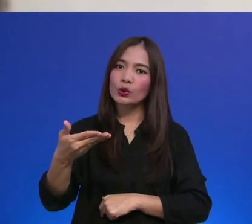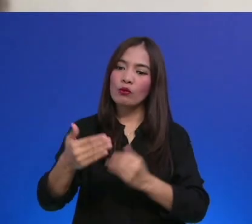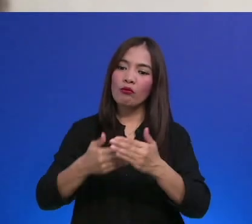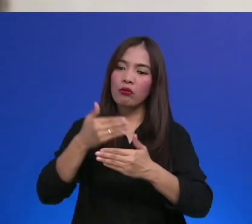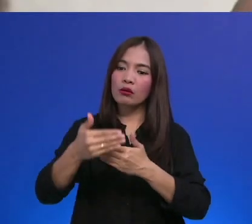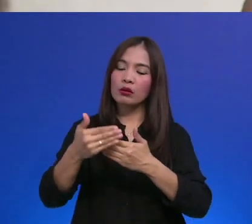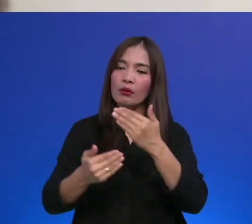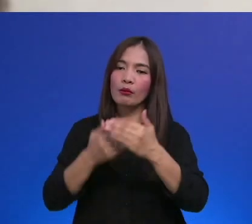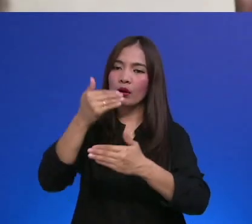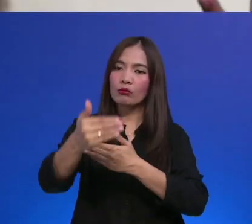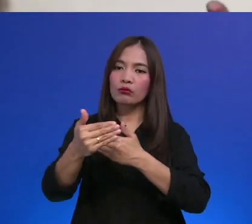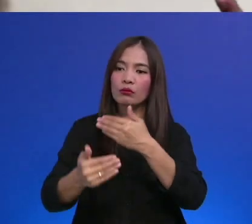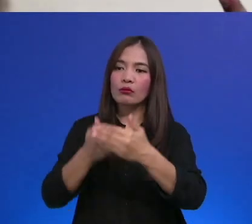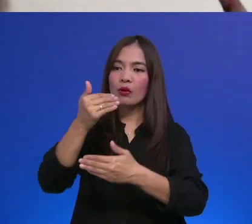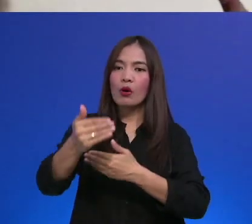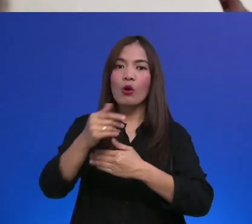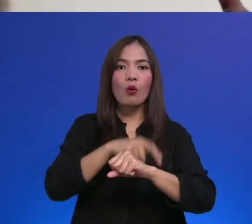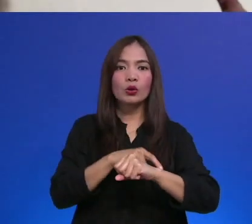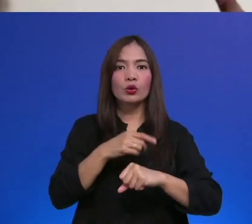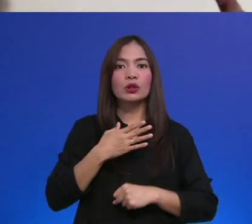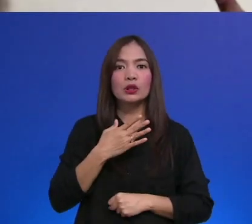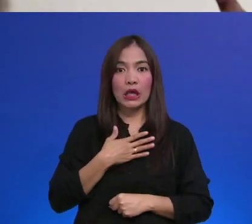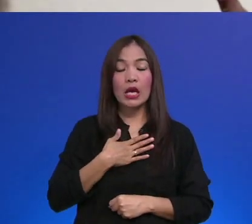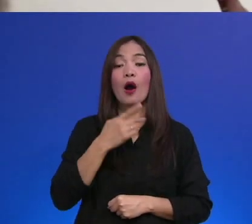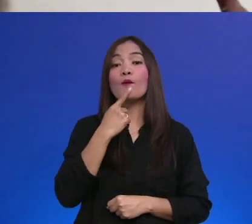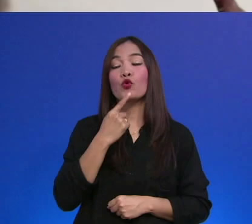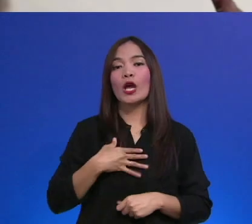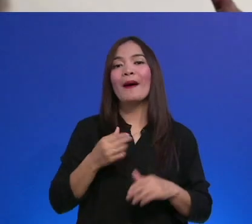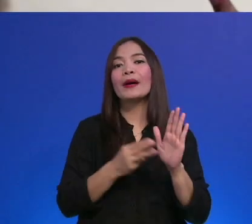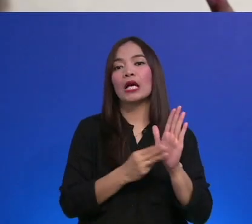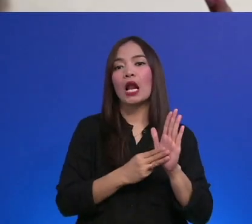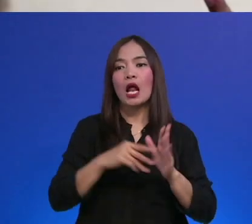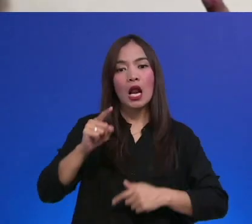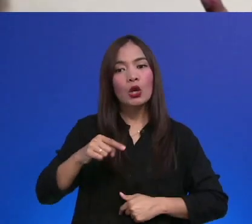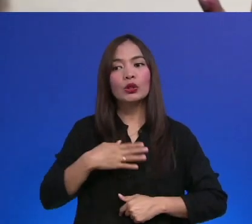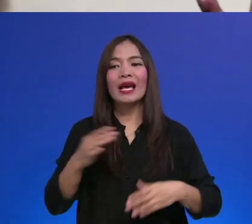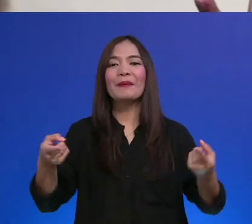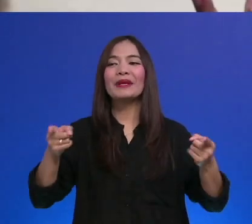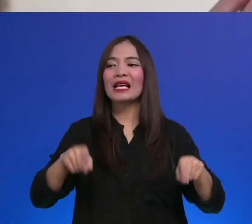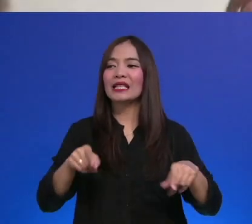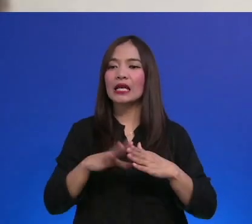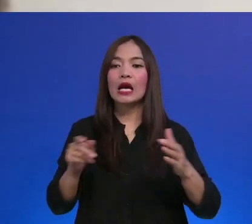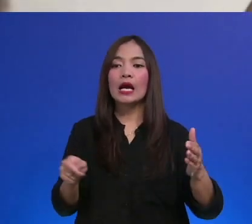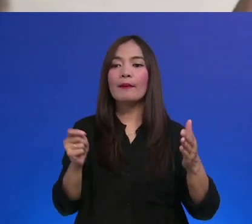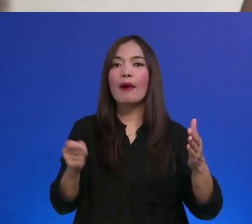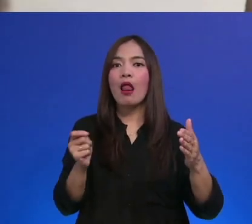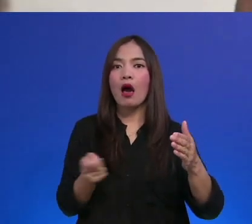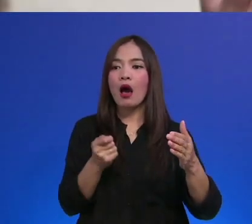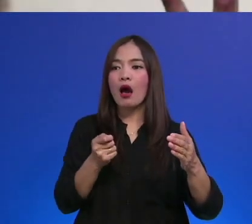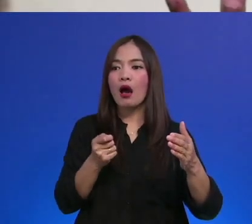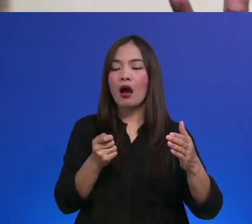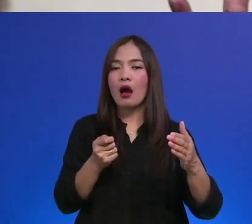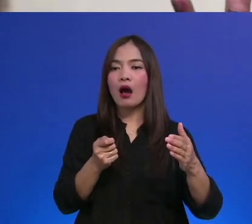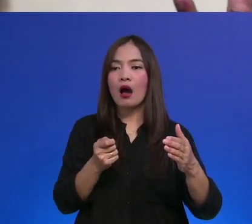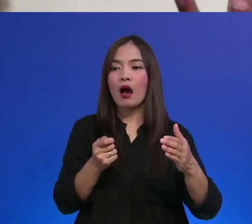Ketika saya menghadapi satu guncangan lalu saya menjadi Gembala goncangan